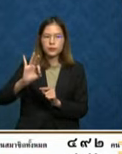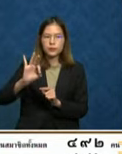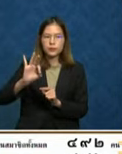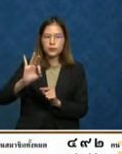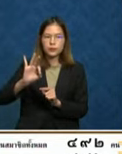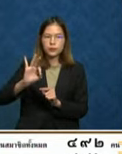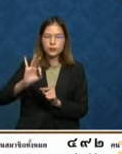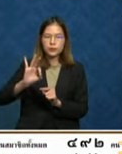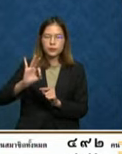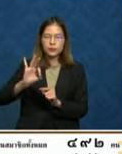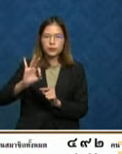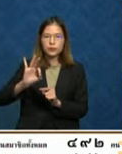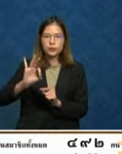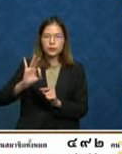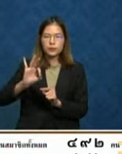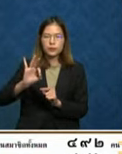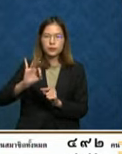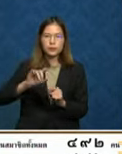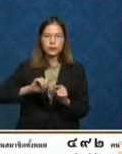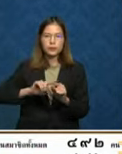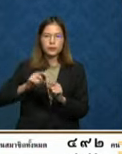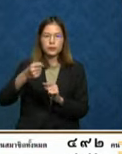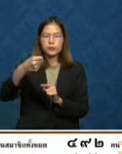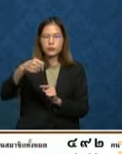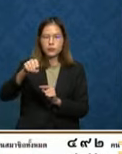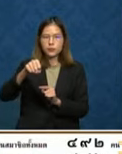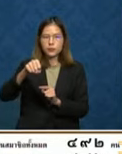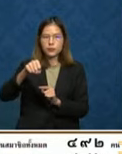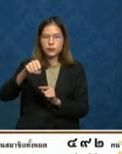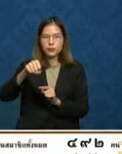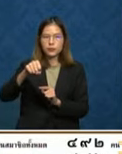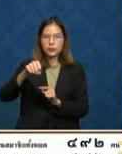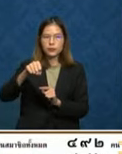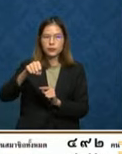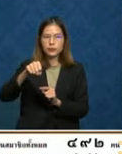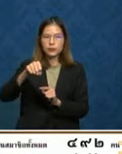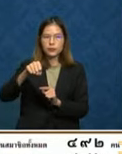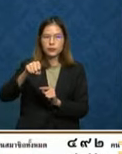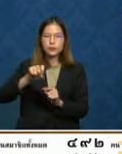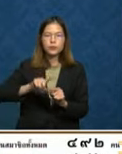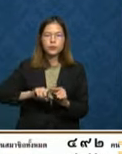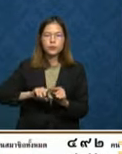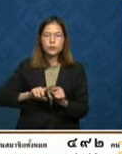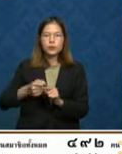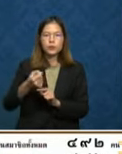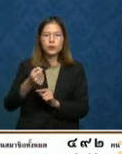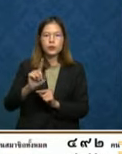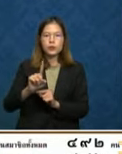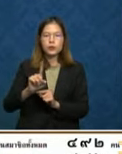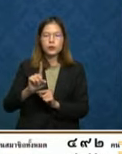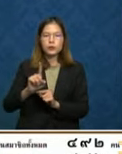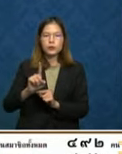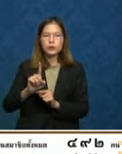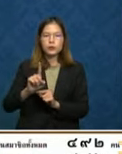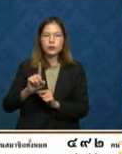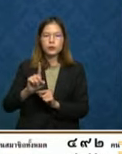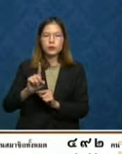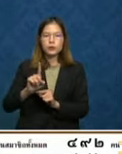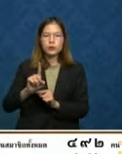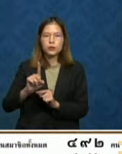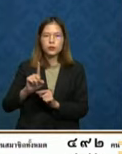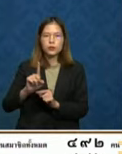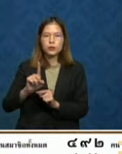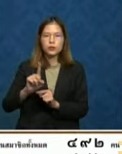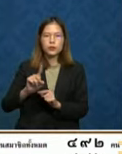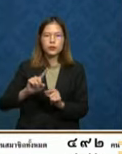นายณัฐวุฒิบัวปทุม 10นายอภิสิทธิ์ไร่ศัตรูไก 11นายวิศรุต